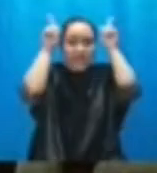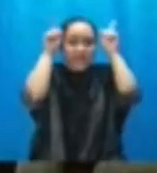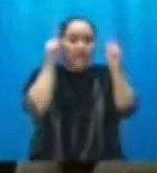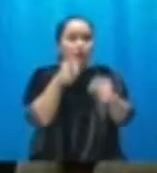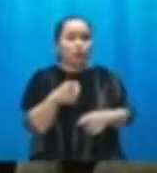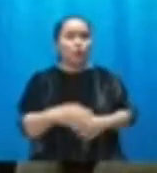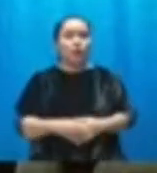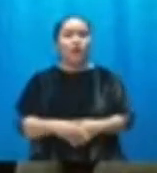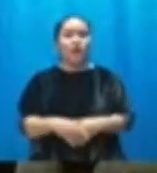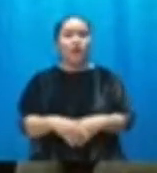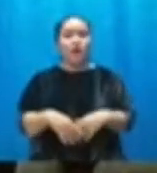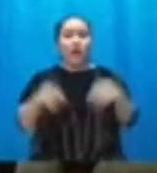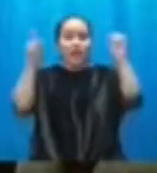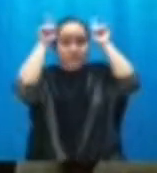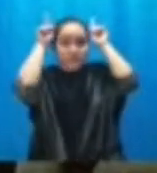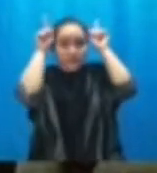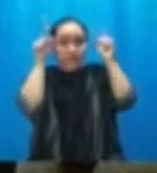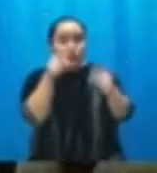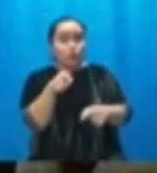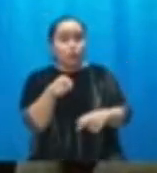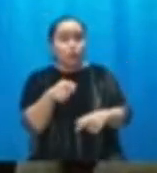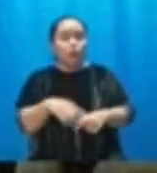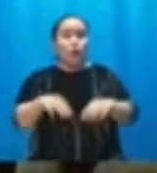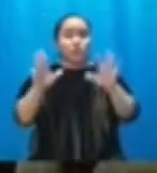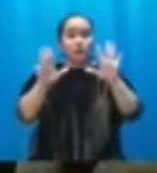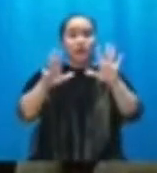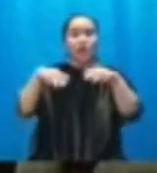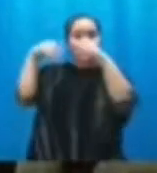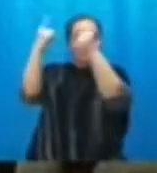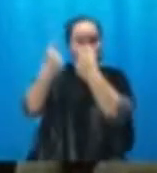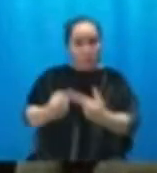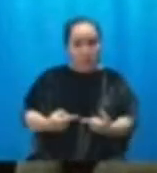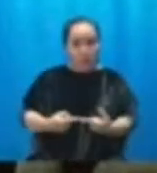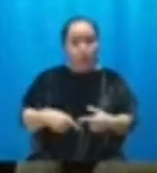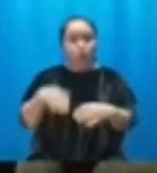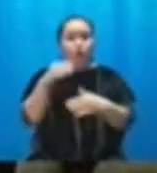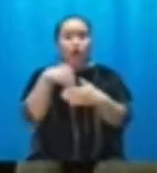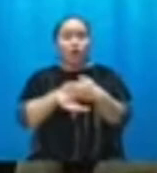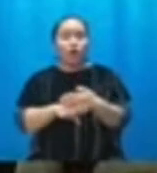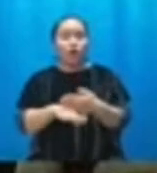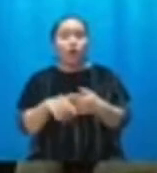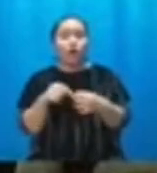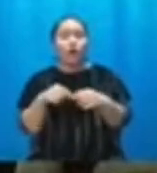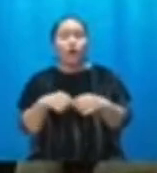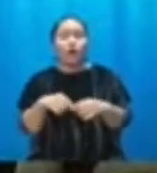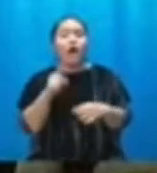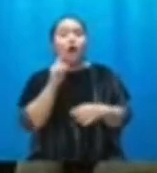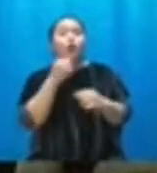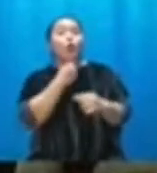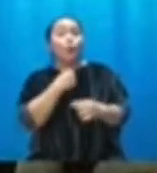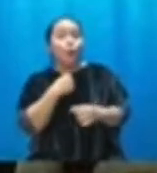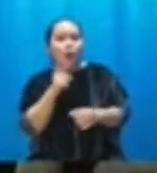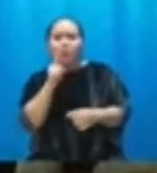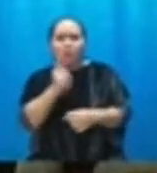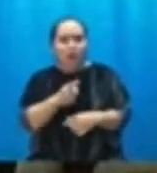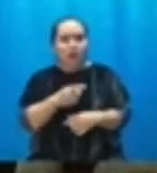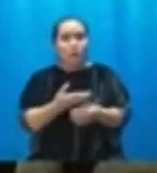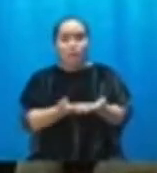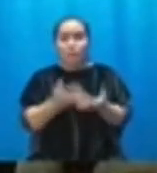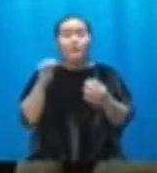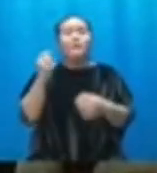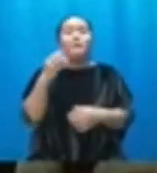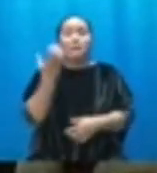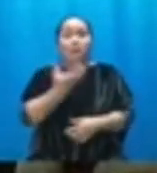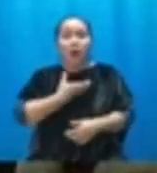temannya tadi balik ini mau ngapain dibentak oleh Romo itu Joe boleh Mami itu hai kenapa